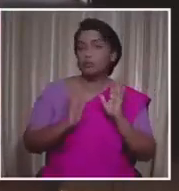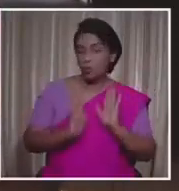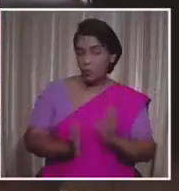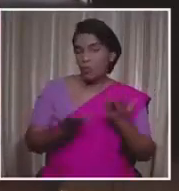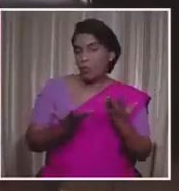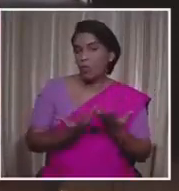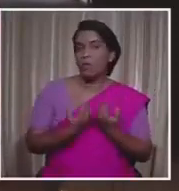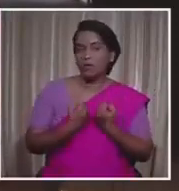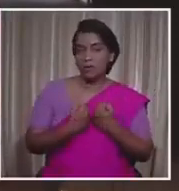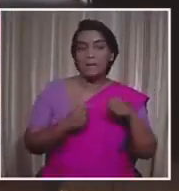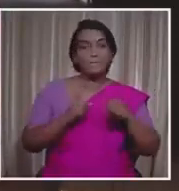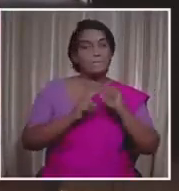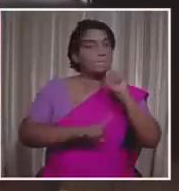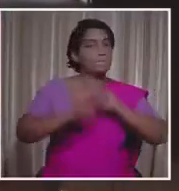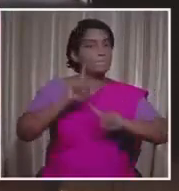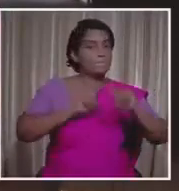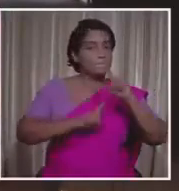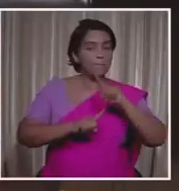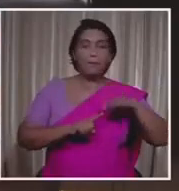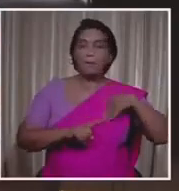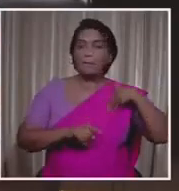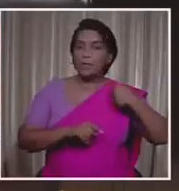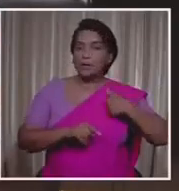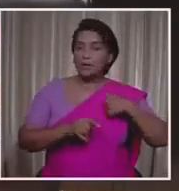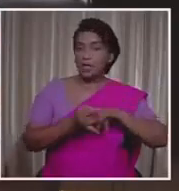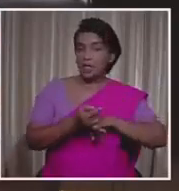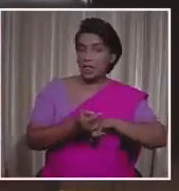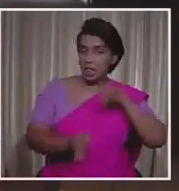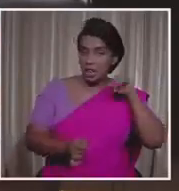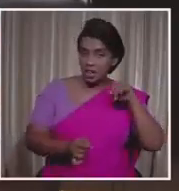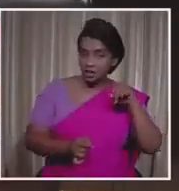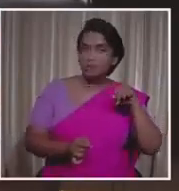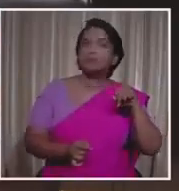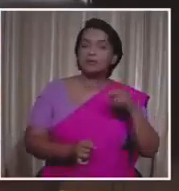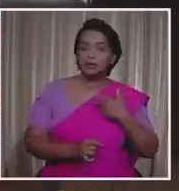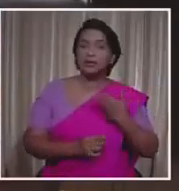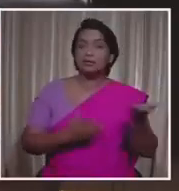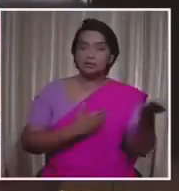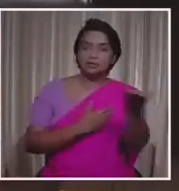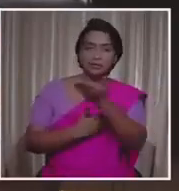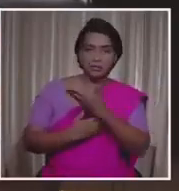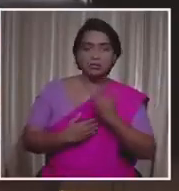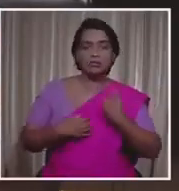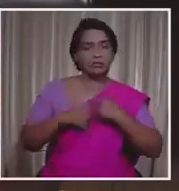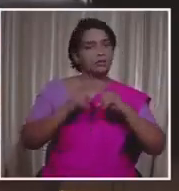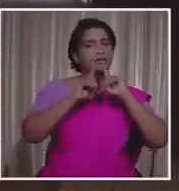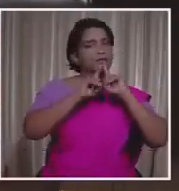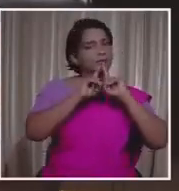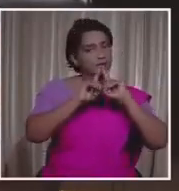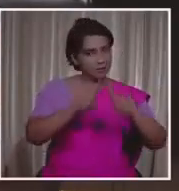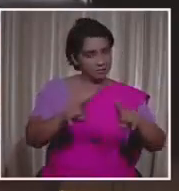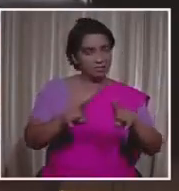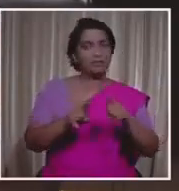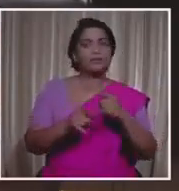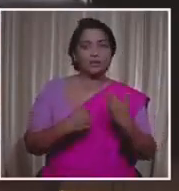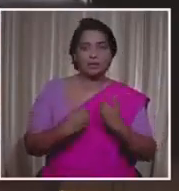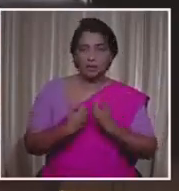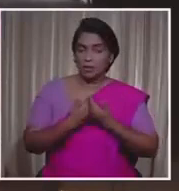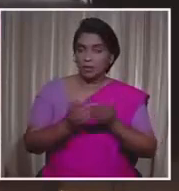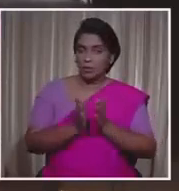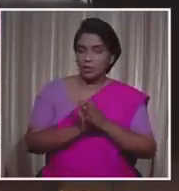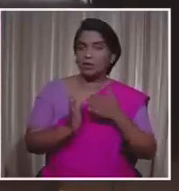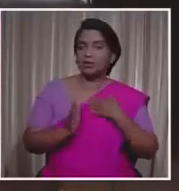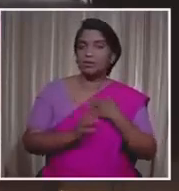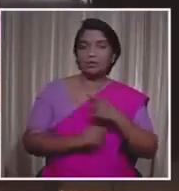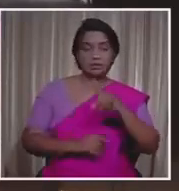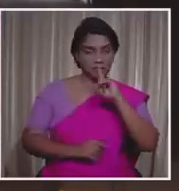බැවින් පාර්ලිමේන්තුවේ මහලේකම්වරයා වශයෙන් ඔබතුමන්ලා හට දැනුම් දීම පිණිස මා විසින් නිකුත්